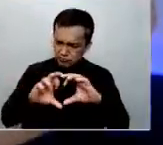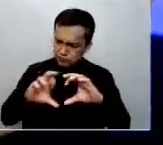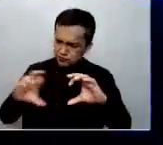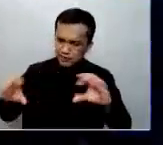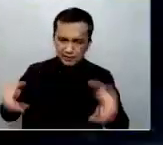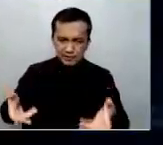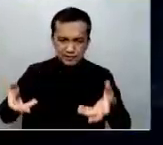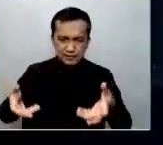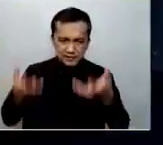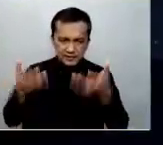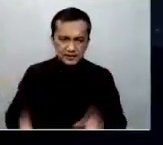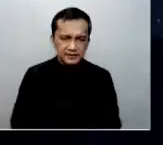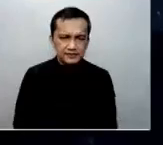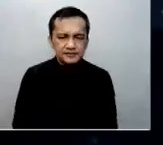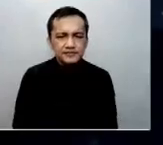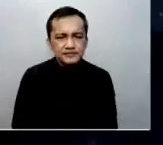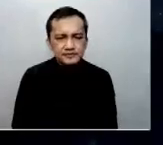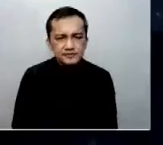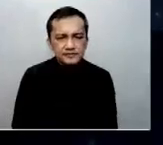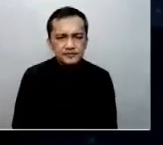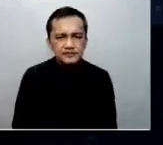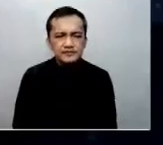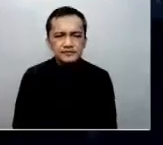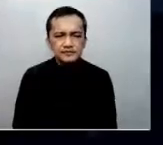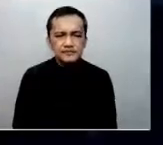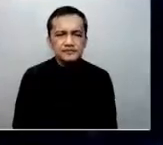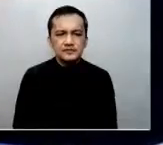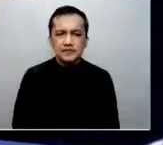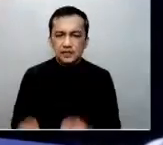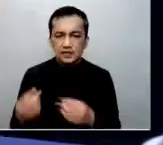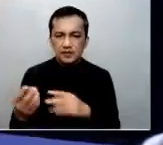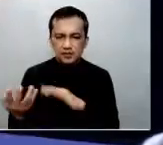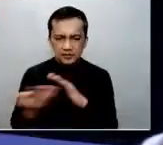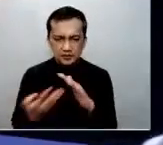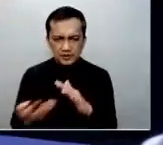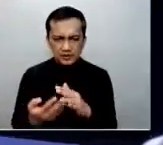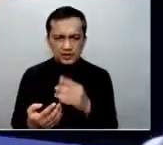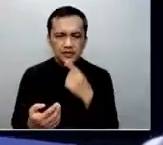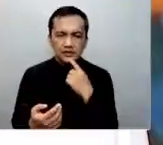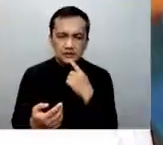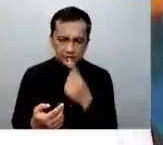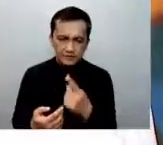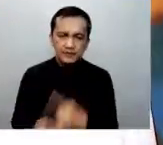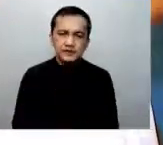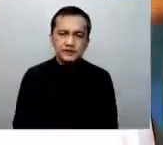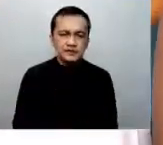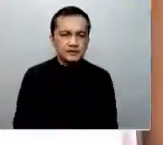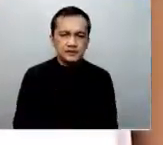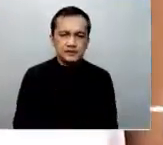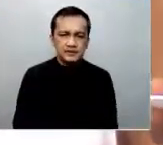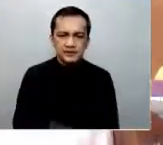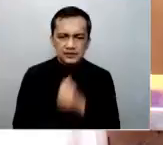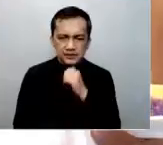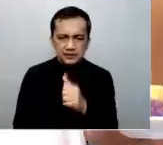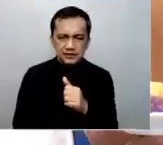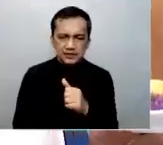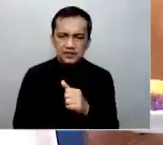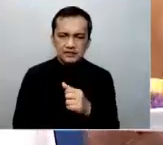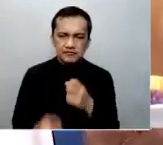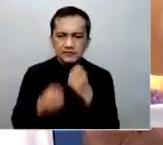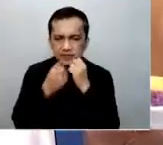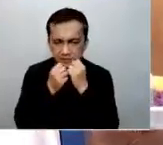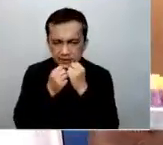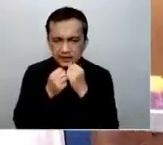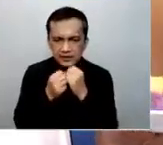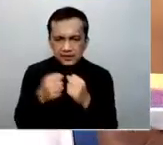Opo. Karamihan po ng mga suki namin, talagang sinasabi nila na hindi siya tinipid. So, meron siyang